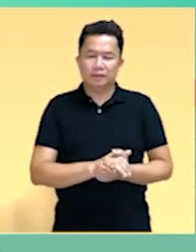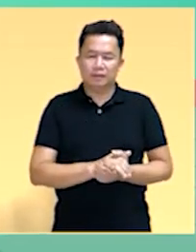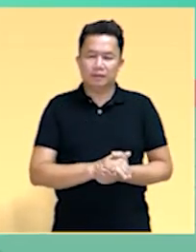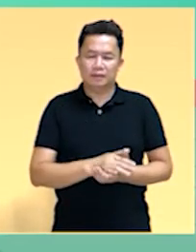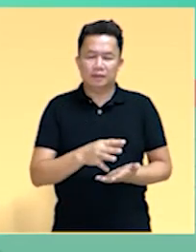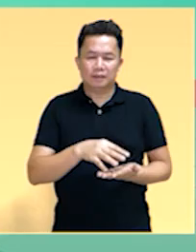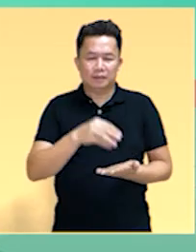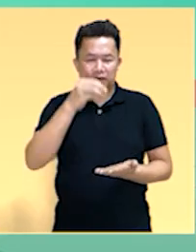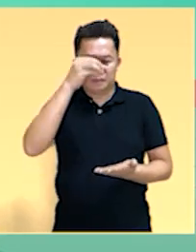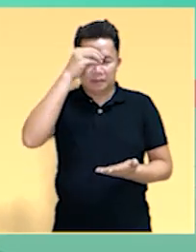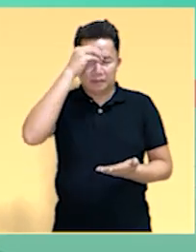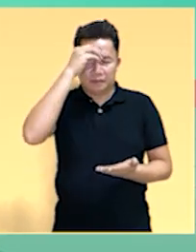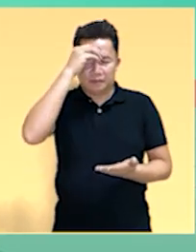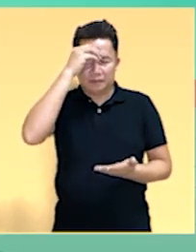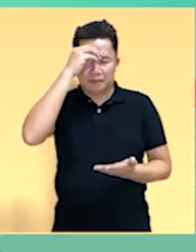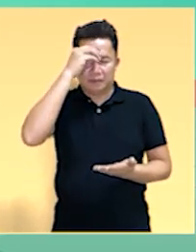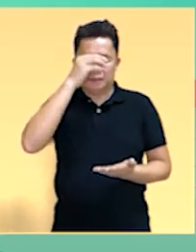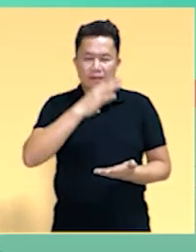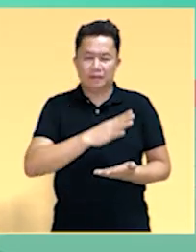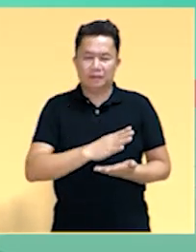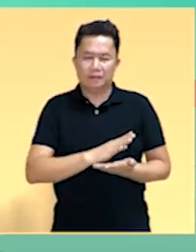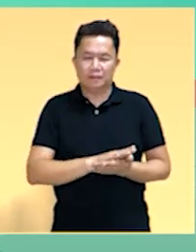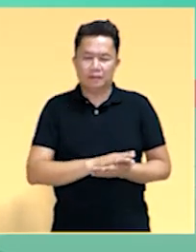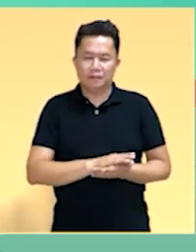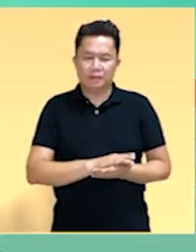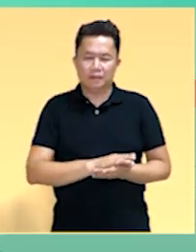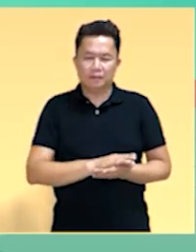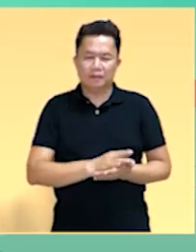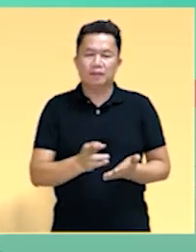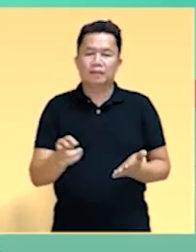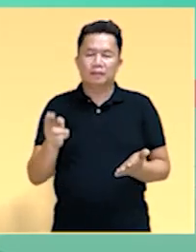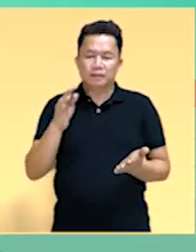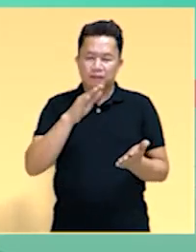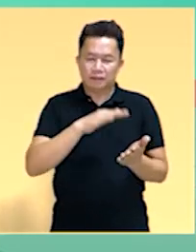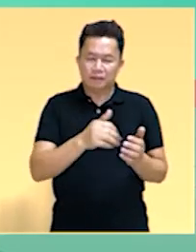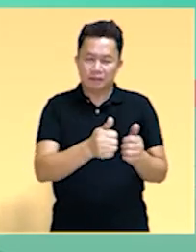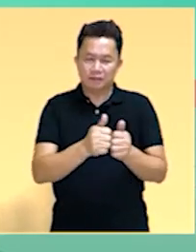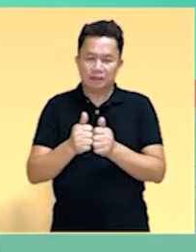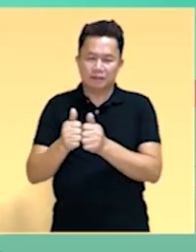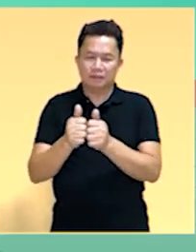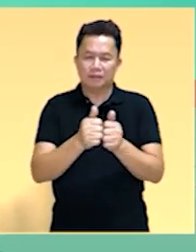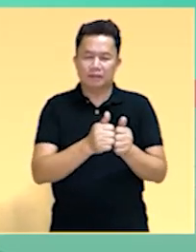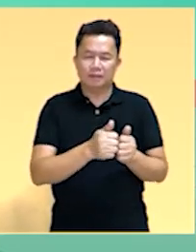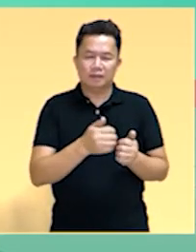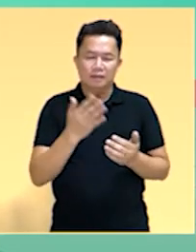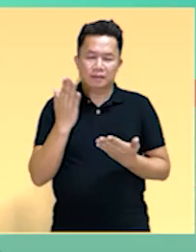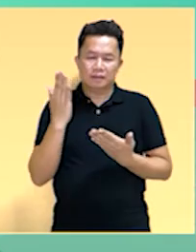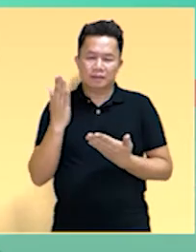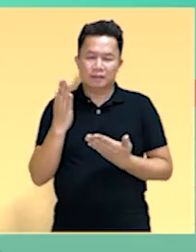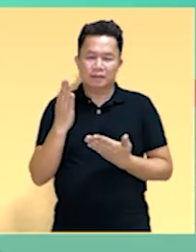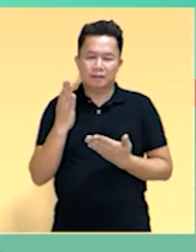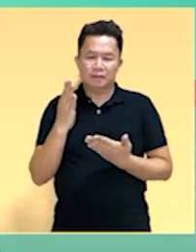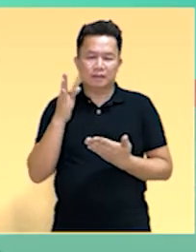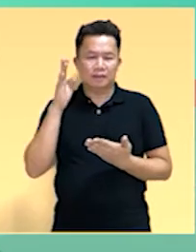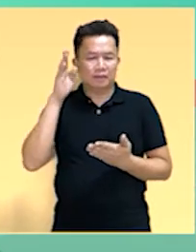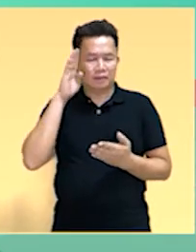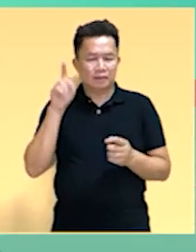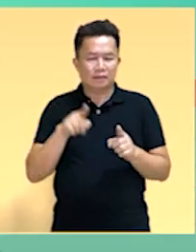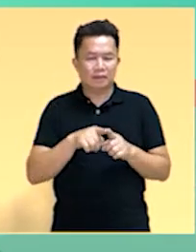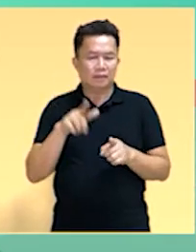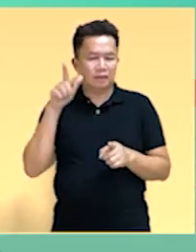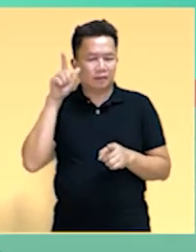sa inyo ng kaalaman at aral. Hanggang sa muli nating pagsasama, ako si Kuya Lino at